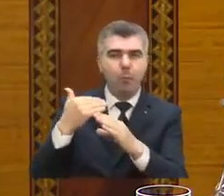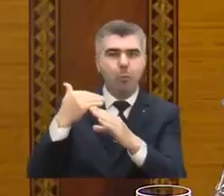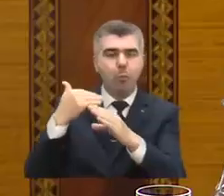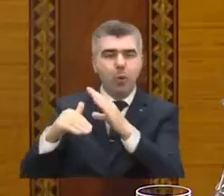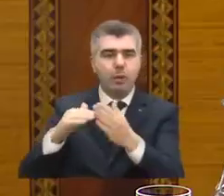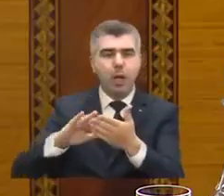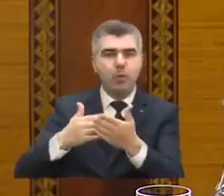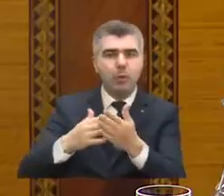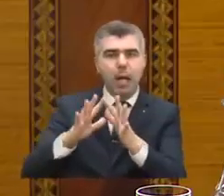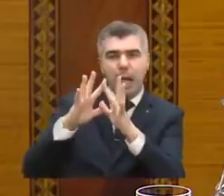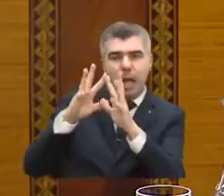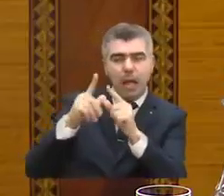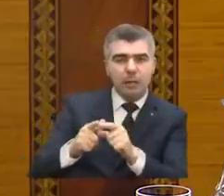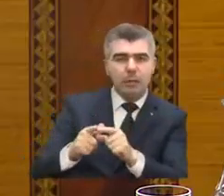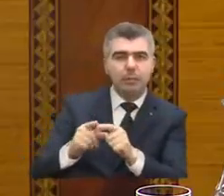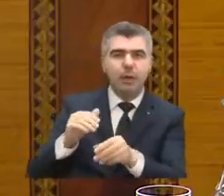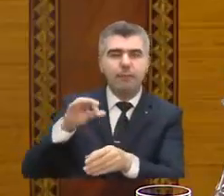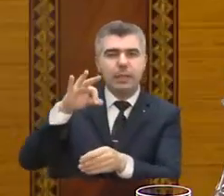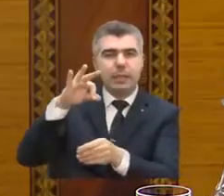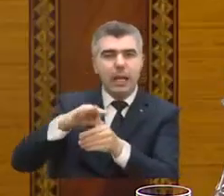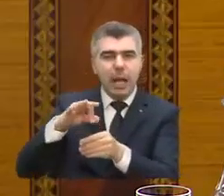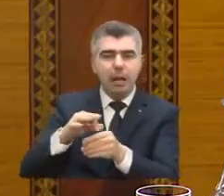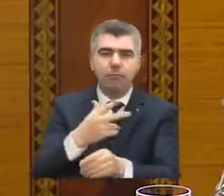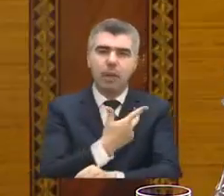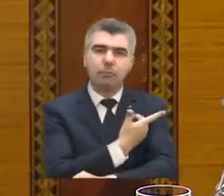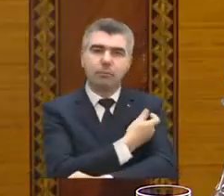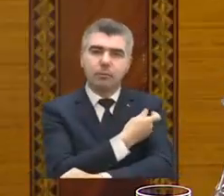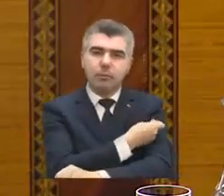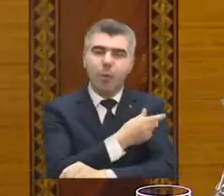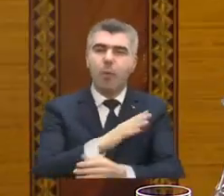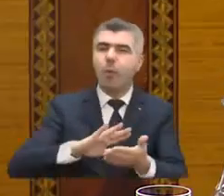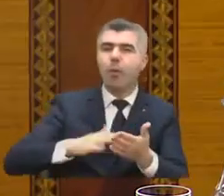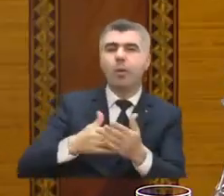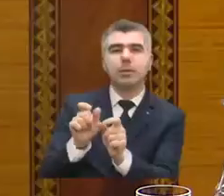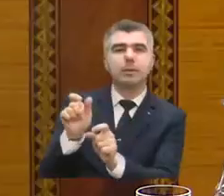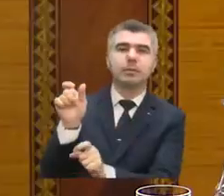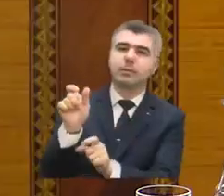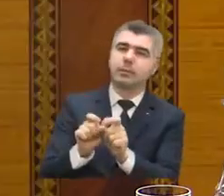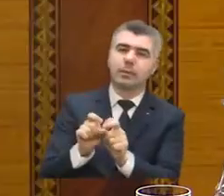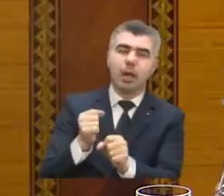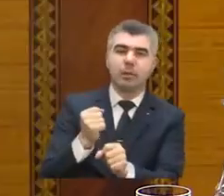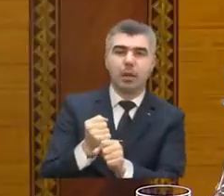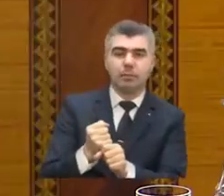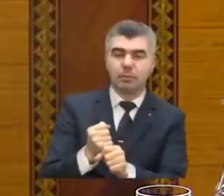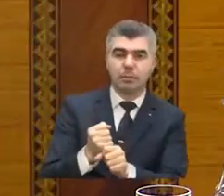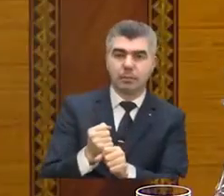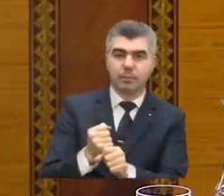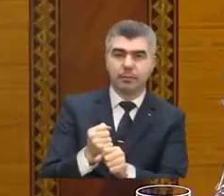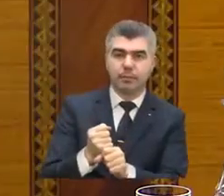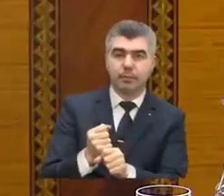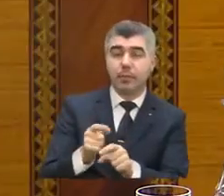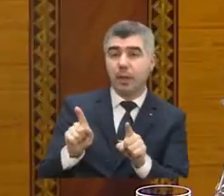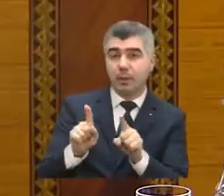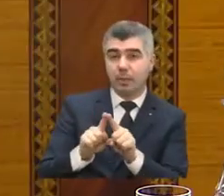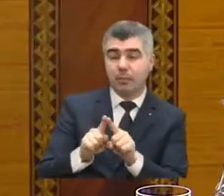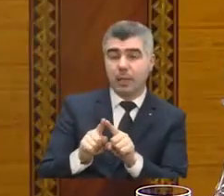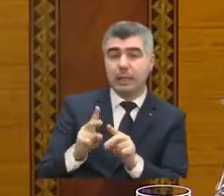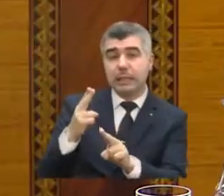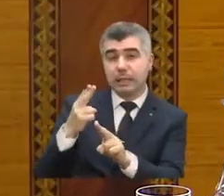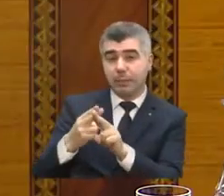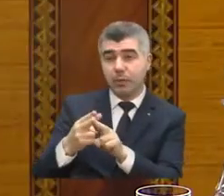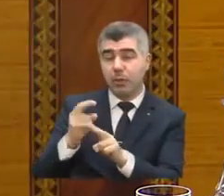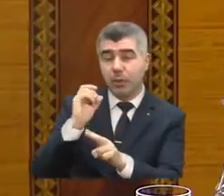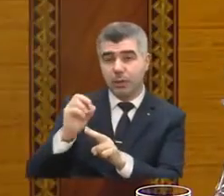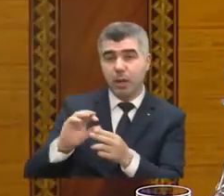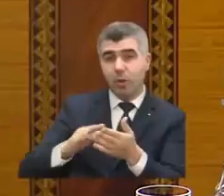في الإحصاء وفي الانتخابات وفي التلقيح، هما هاد الفئة. لذلك أنا هادوك الناس اللي كيسموهم الخطافة، أنا راه